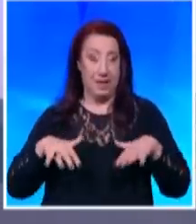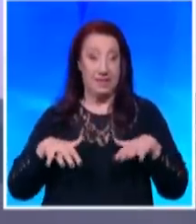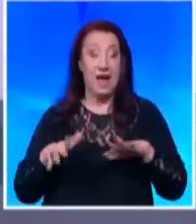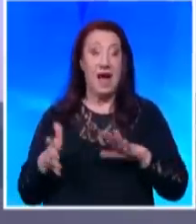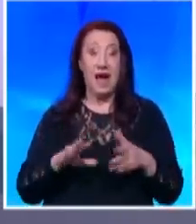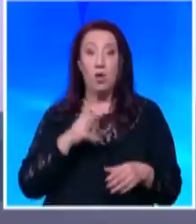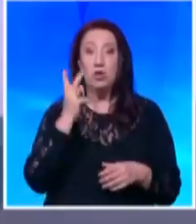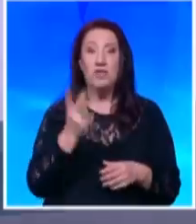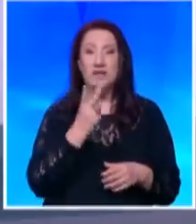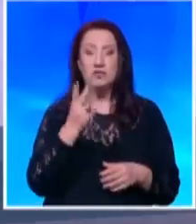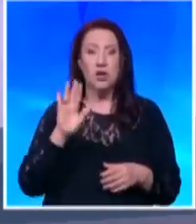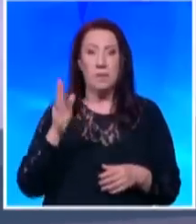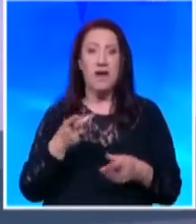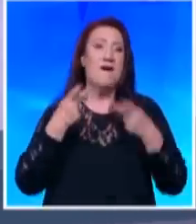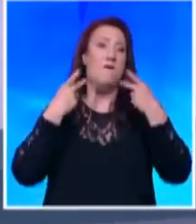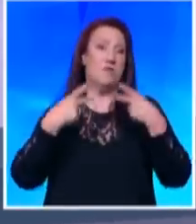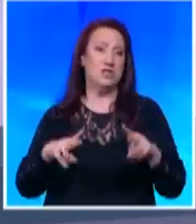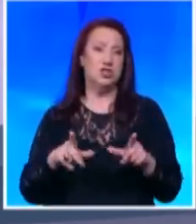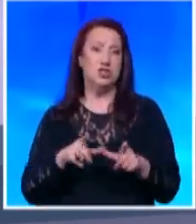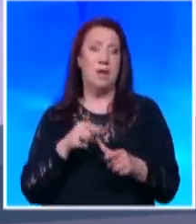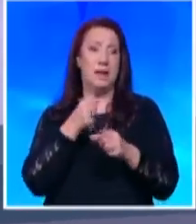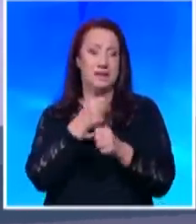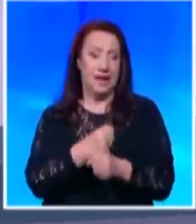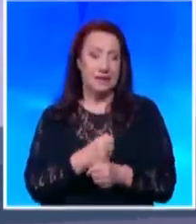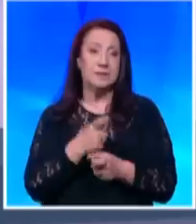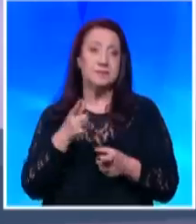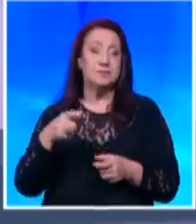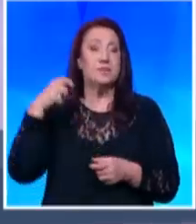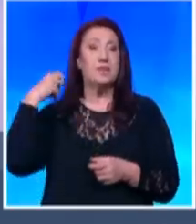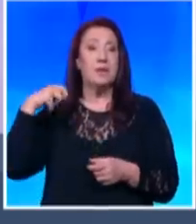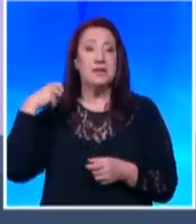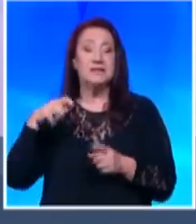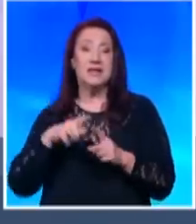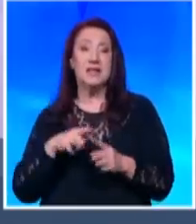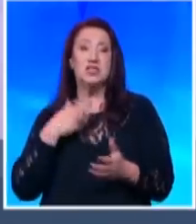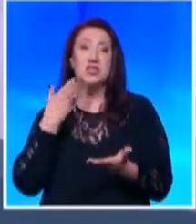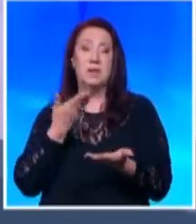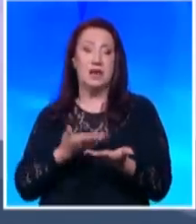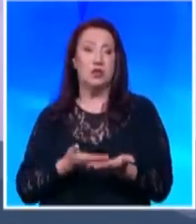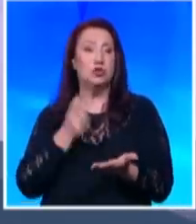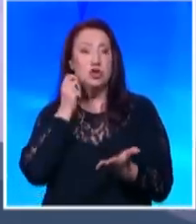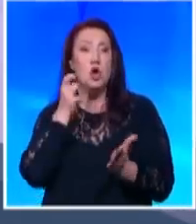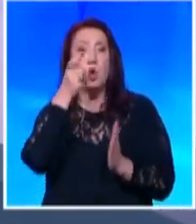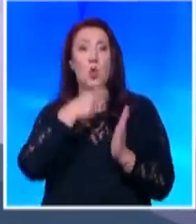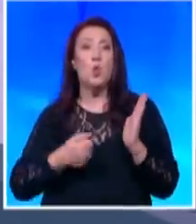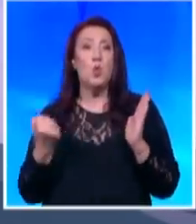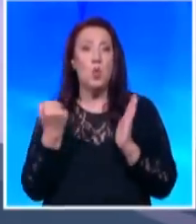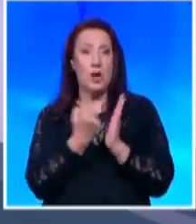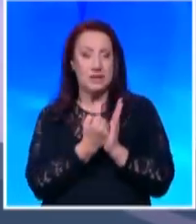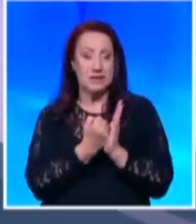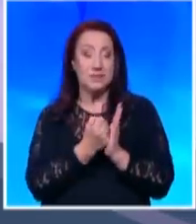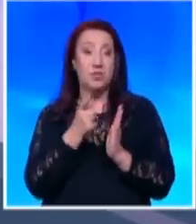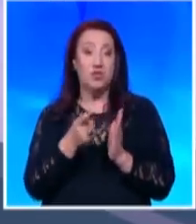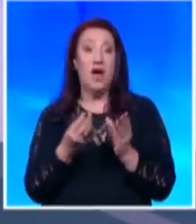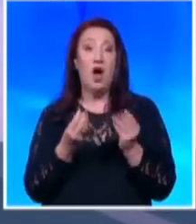на правителство, президентът ще предложи с указ кабинет за гласуване от депутатите. Това означава на първото заседание след